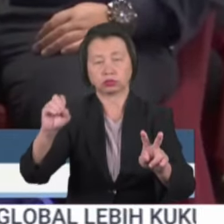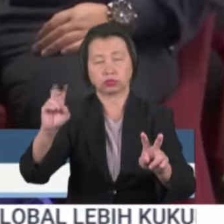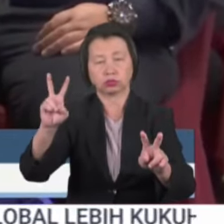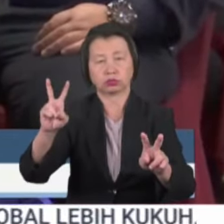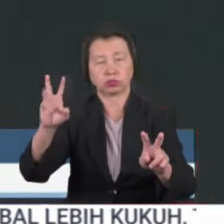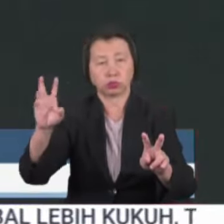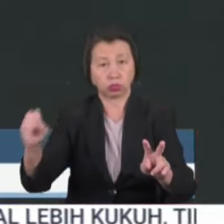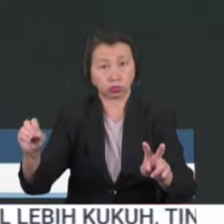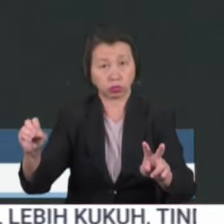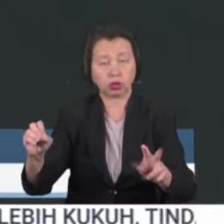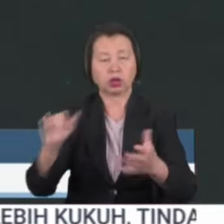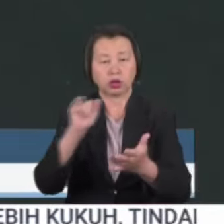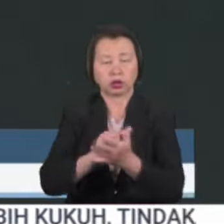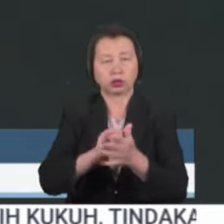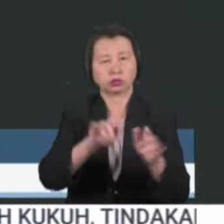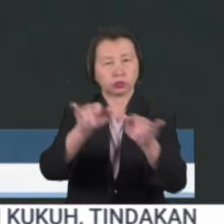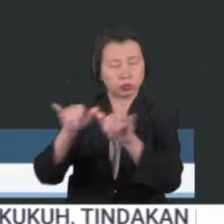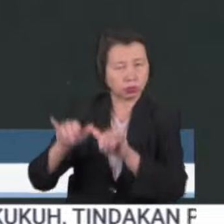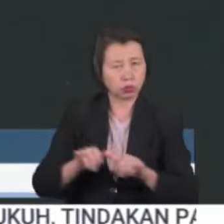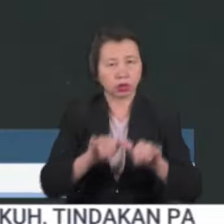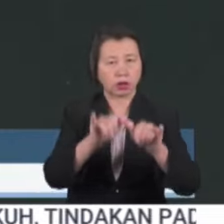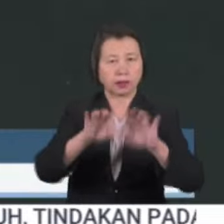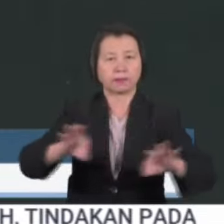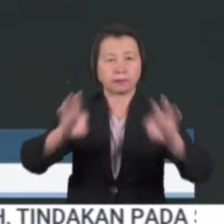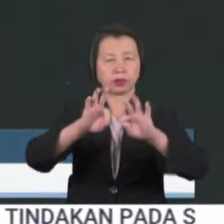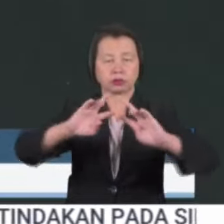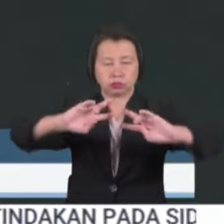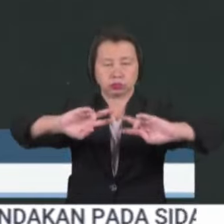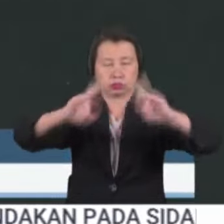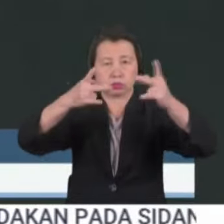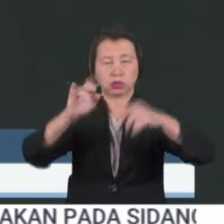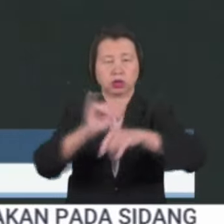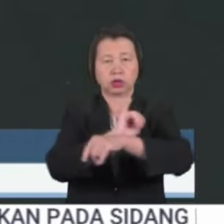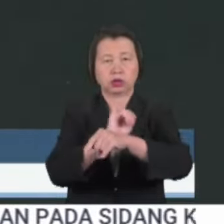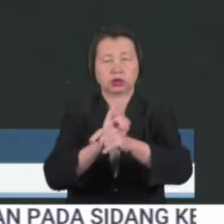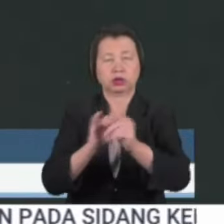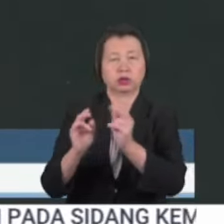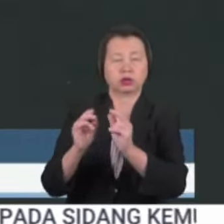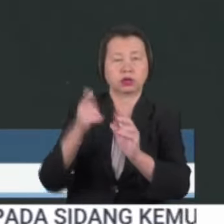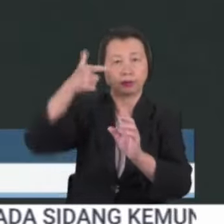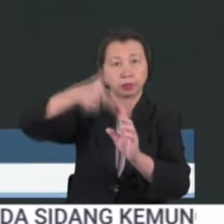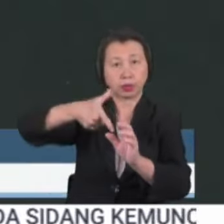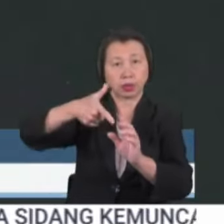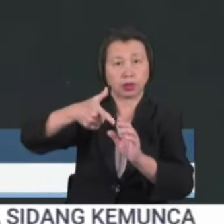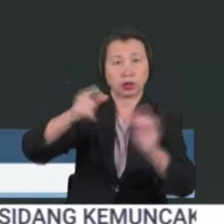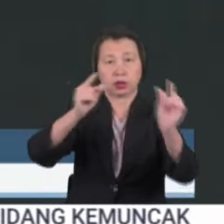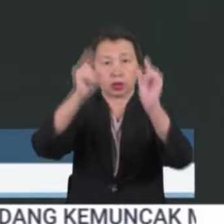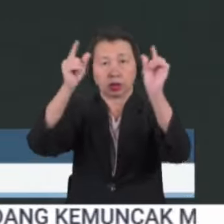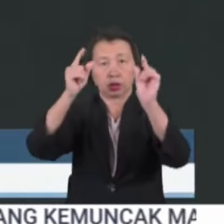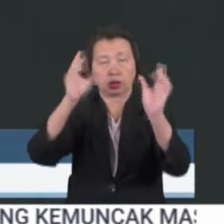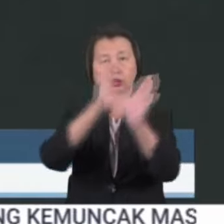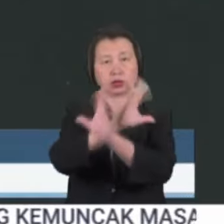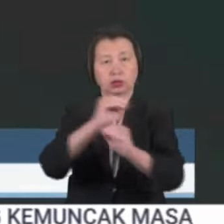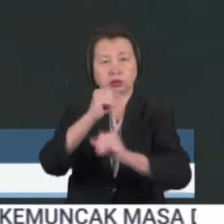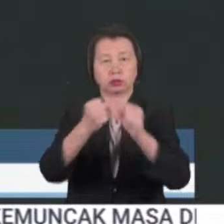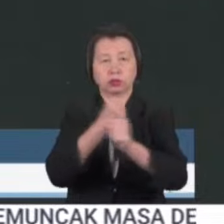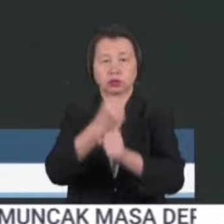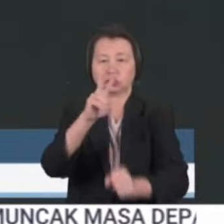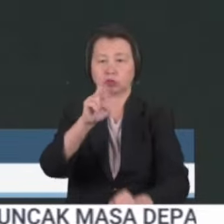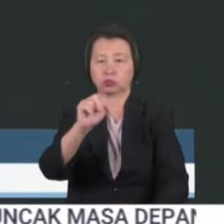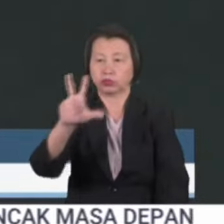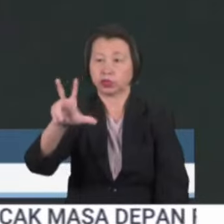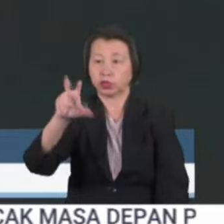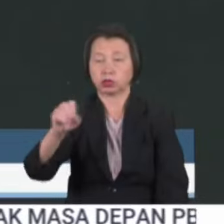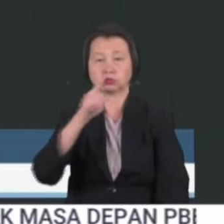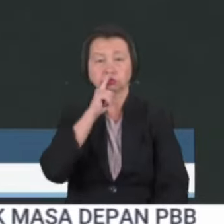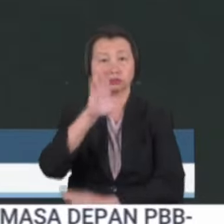29001-2020 tersebut adalah standard penting untuk melonjak pembangunan industri minyak dan gas di Sarawak menjelang tahun 2030